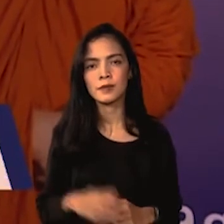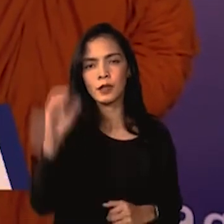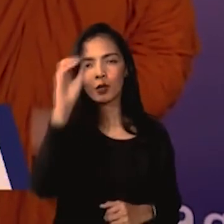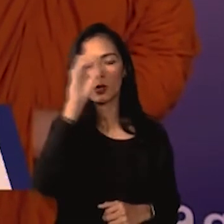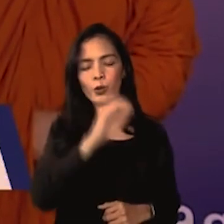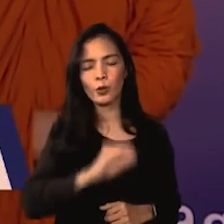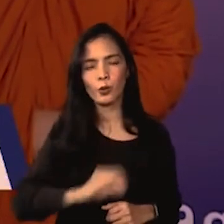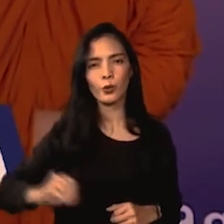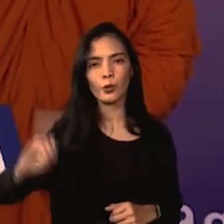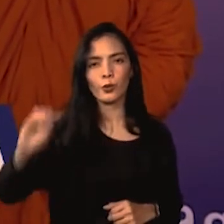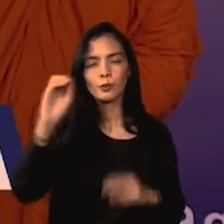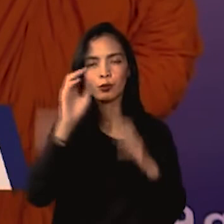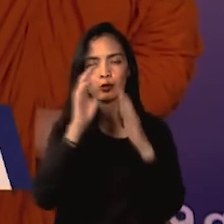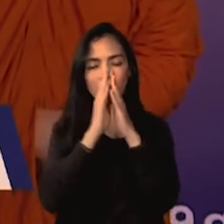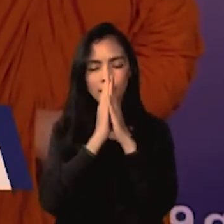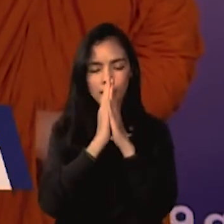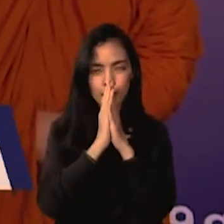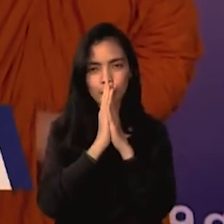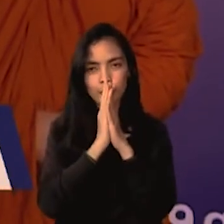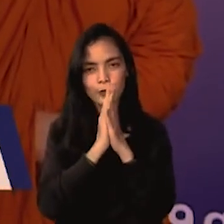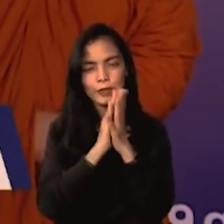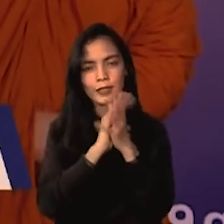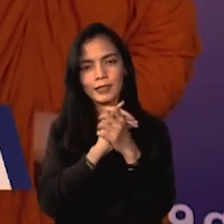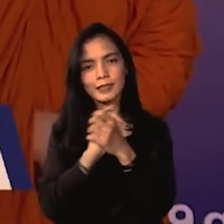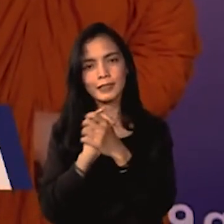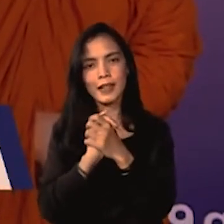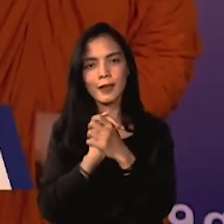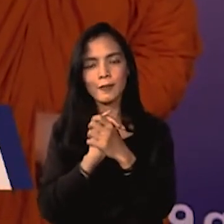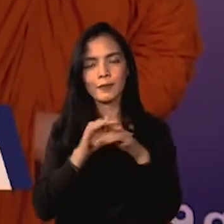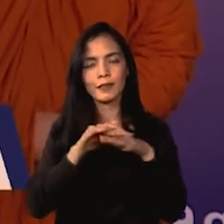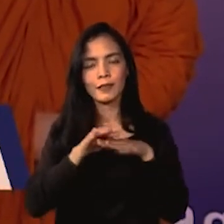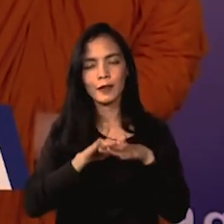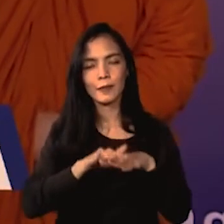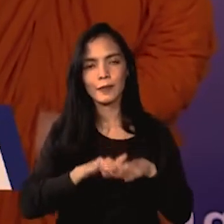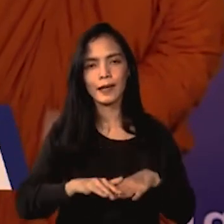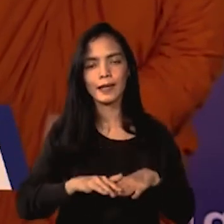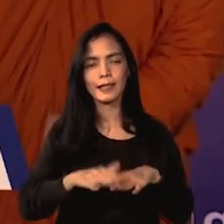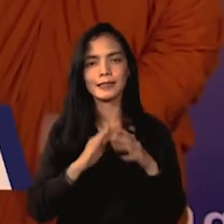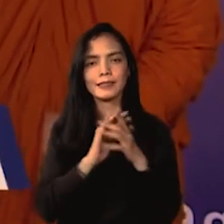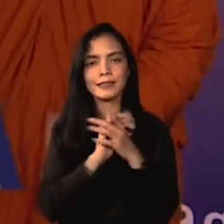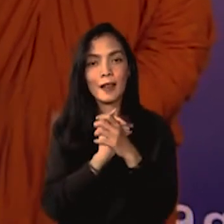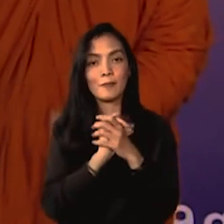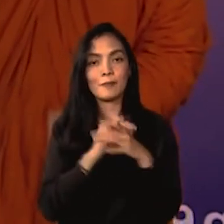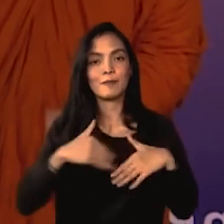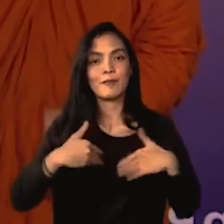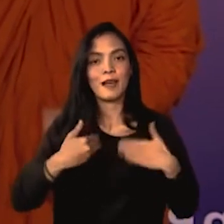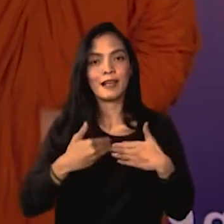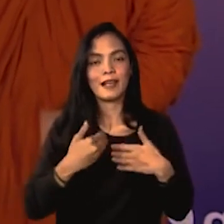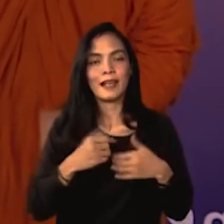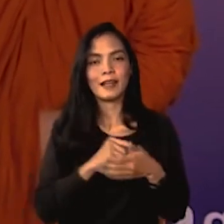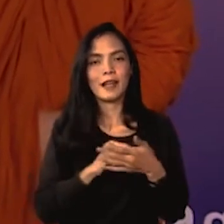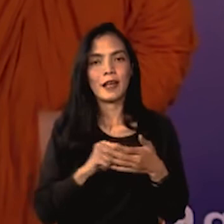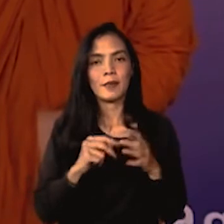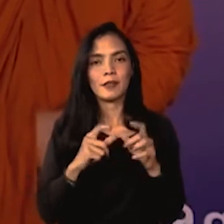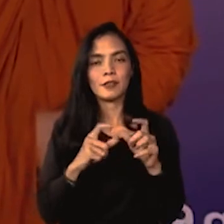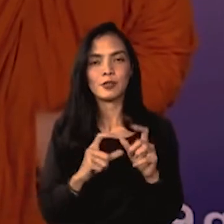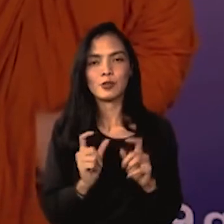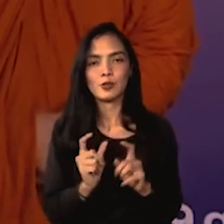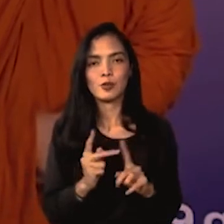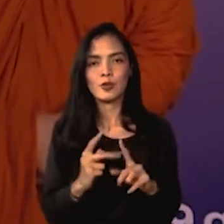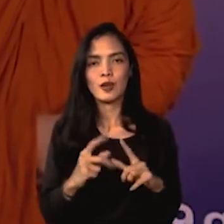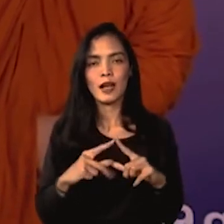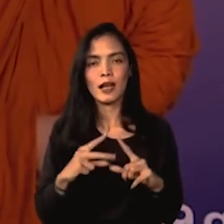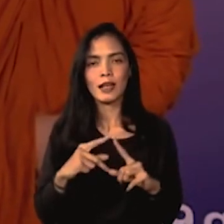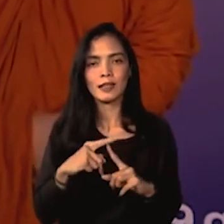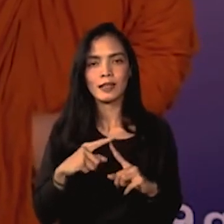Om Swastiastu, salam damai, salam bahagia. Saya Nyoman Suartanu dari Parisada